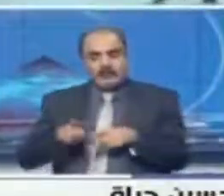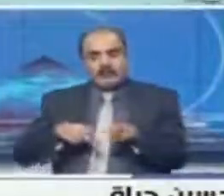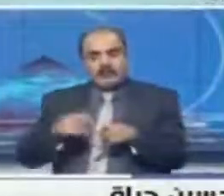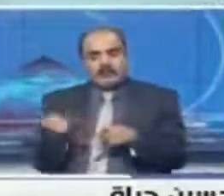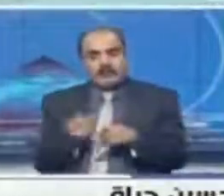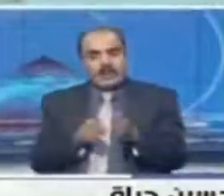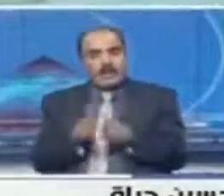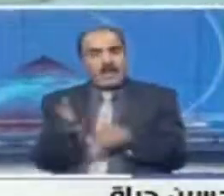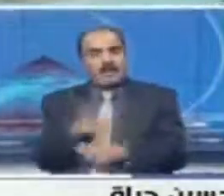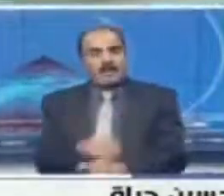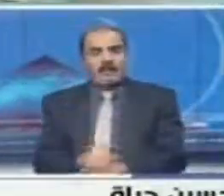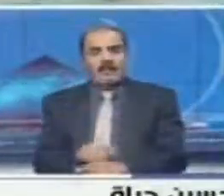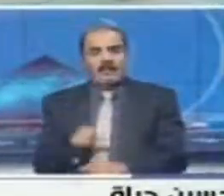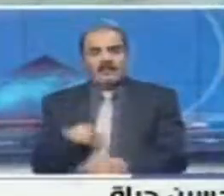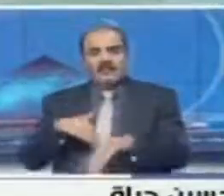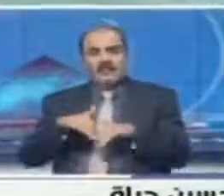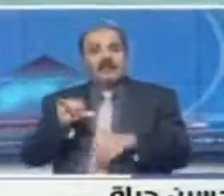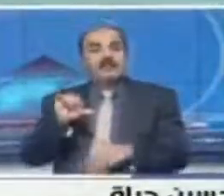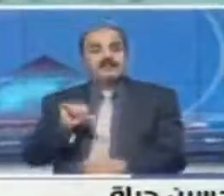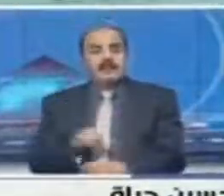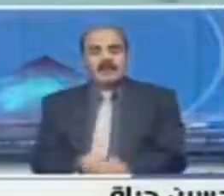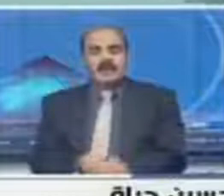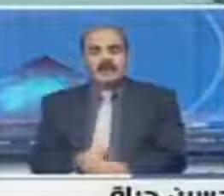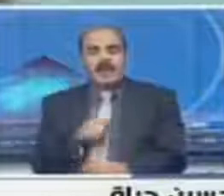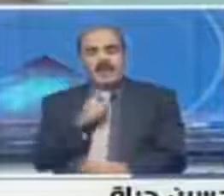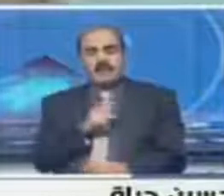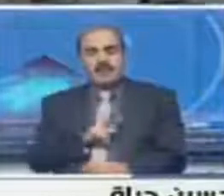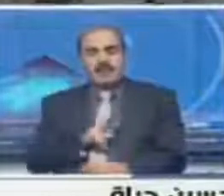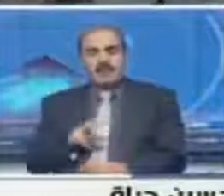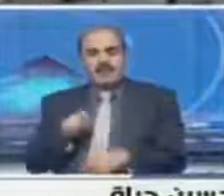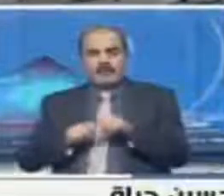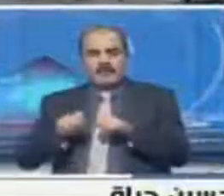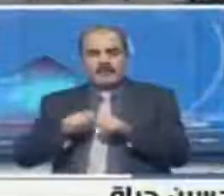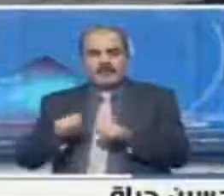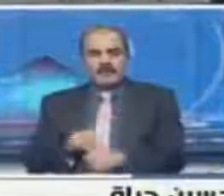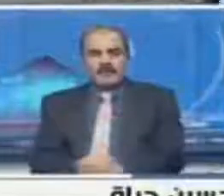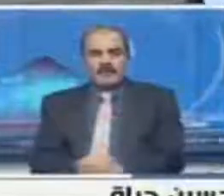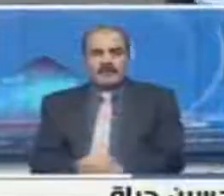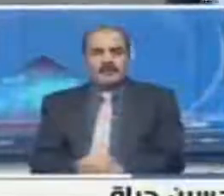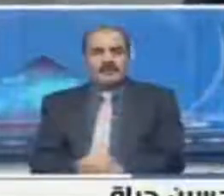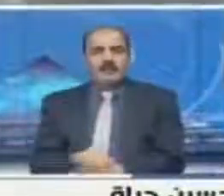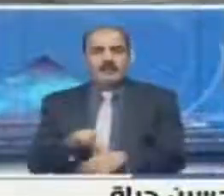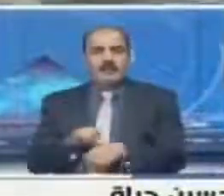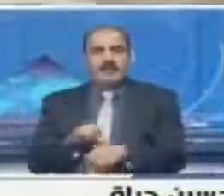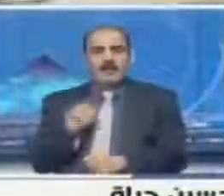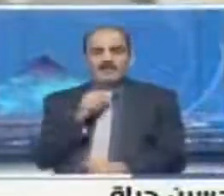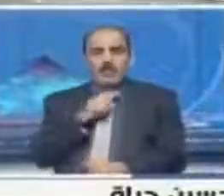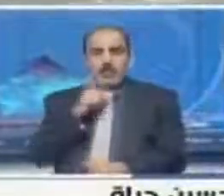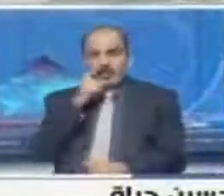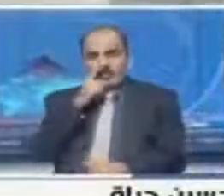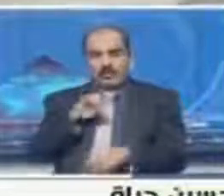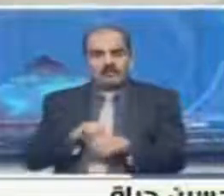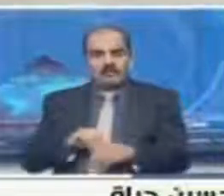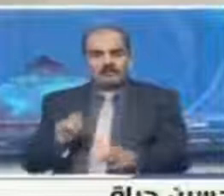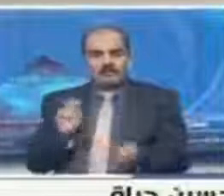التي تصل إلى 9 شوارع بطول 1700 متر. وبمركز ومدينة أشمون تجري أعمال